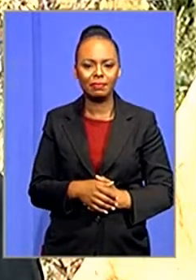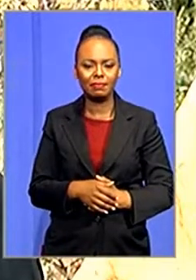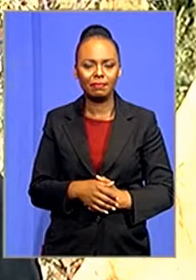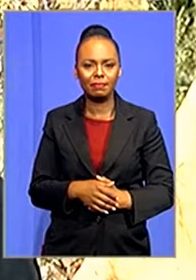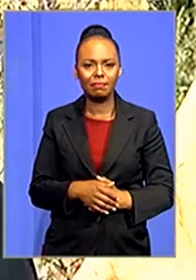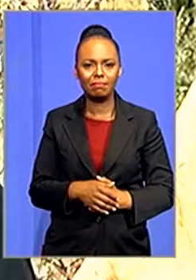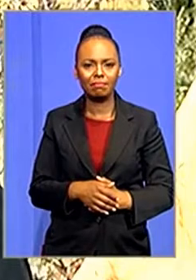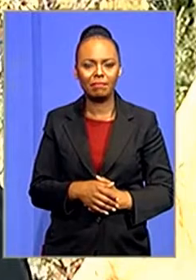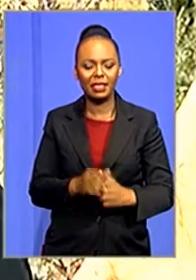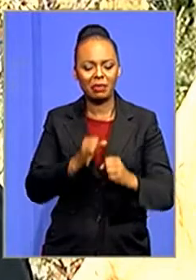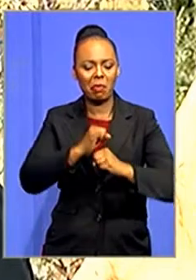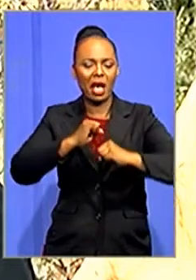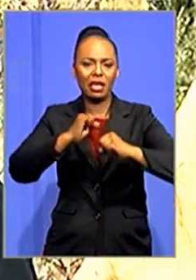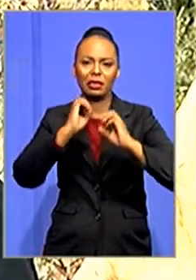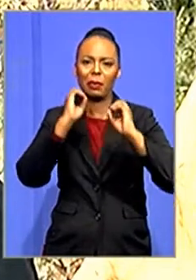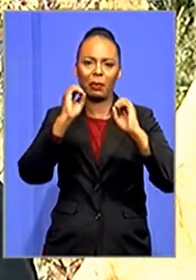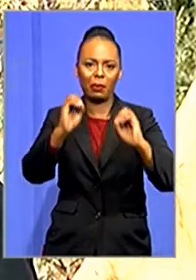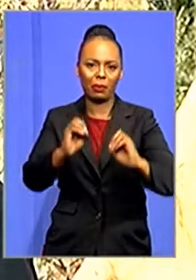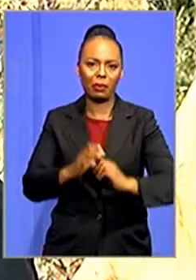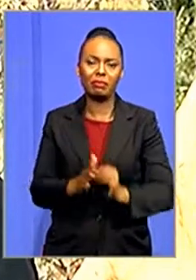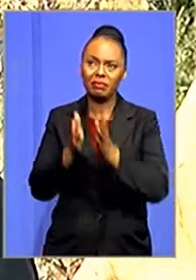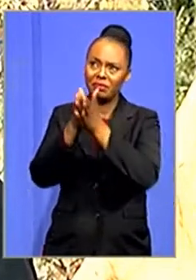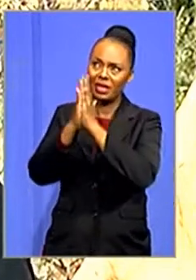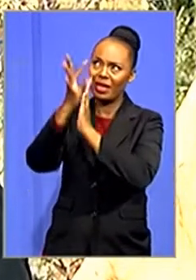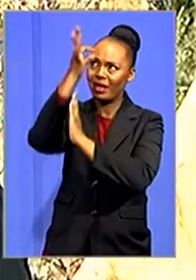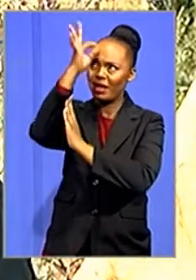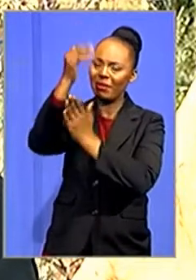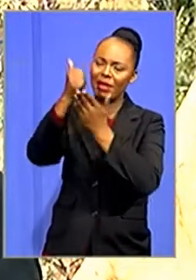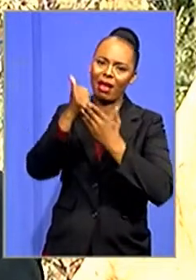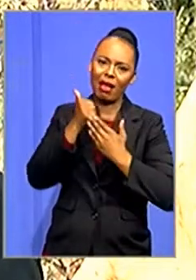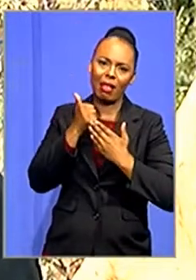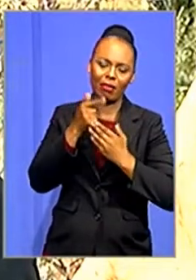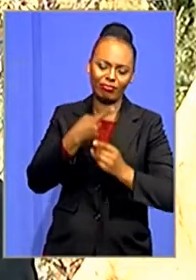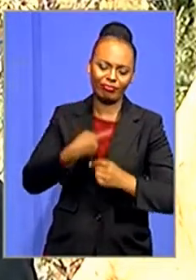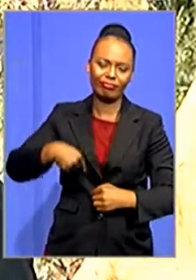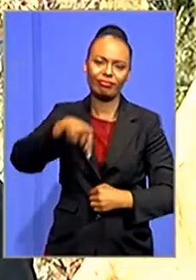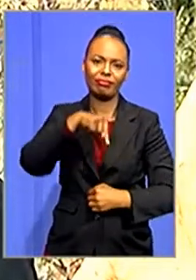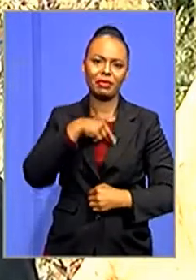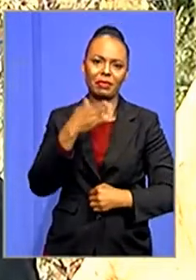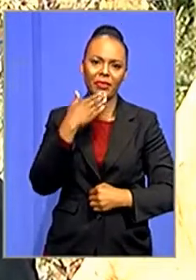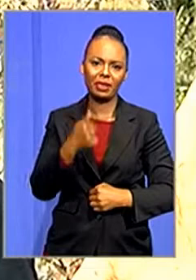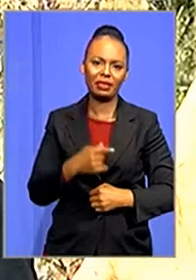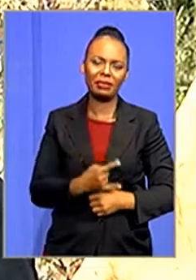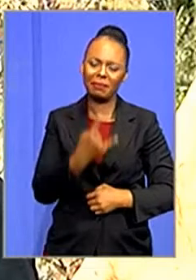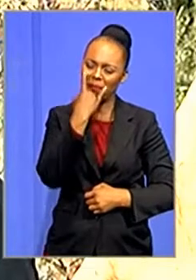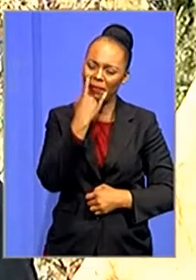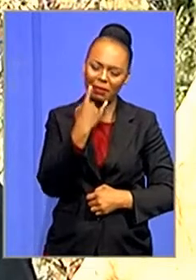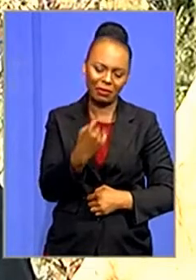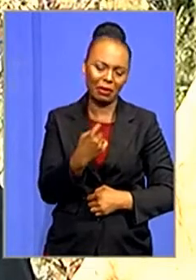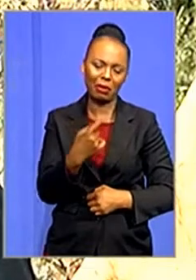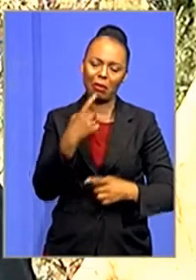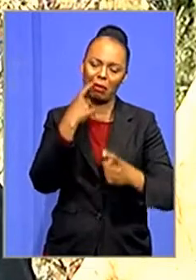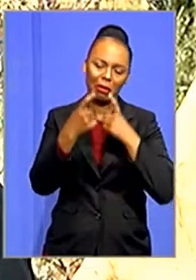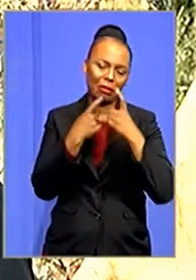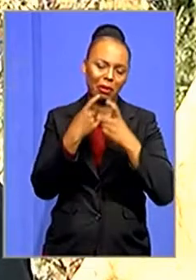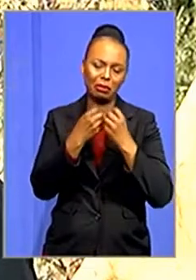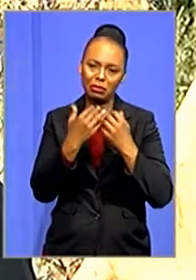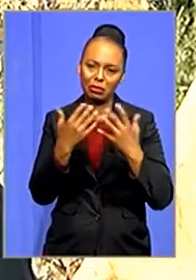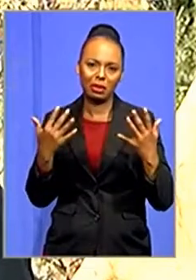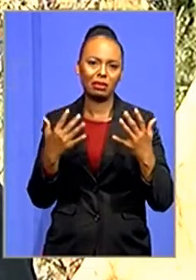Yaanong re kopa puso ela gore le one itsiboge re thuse. Re la thata ra sotlhega matlo a rona